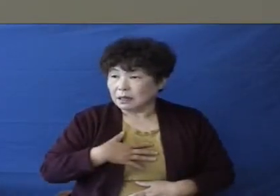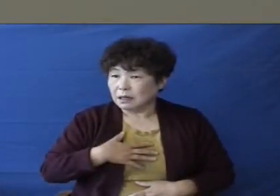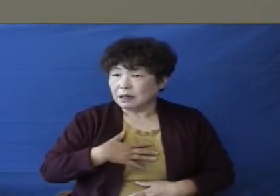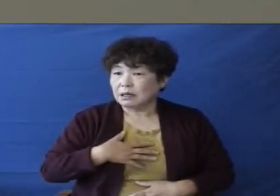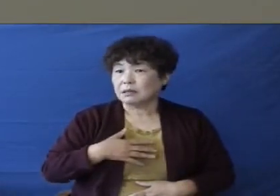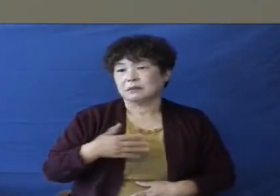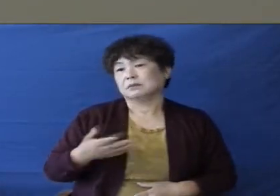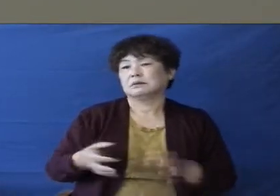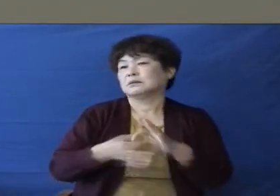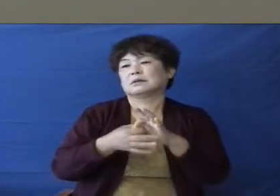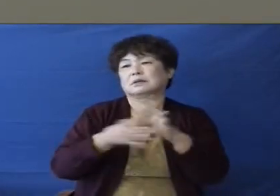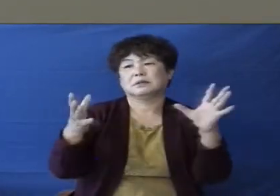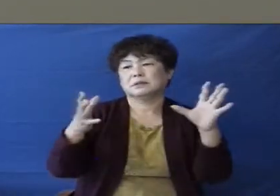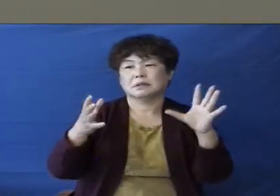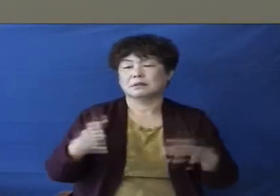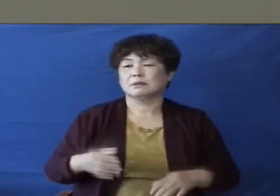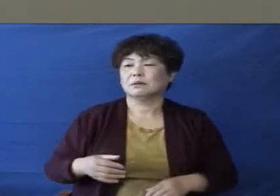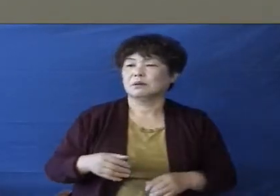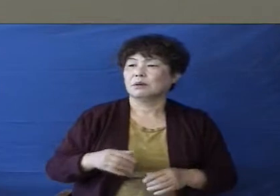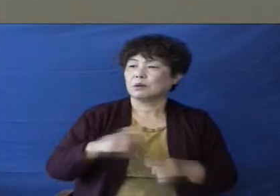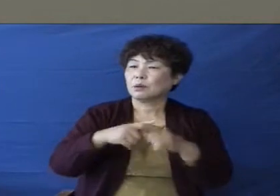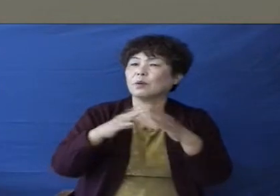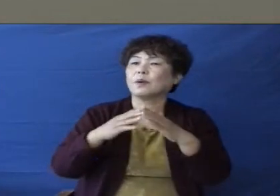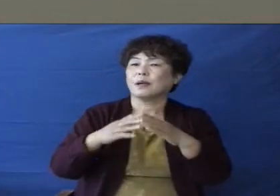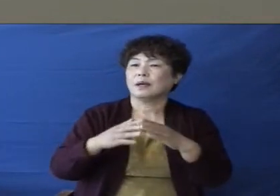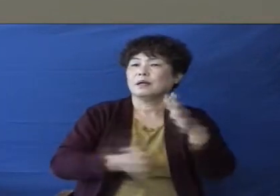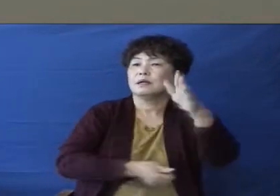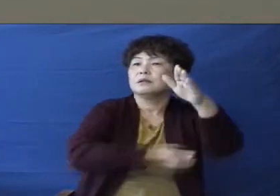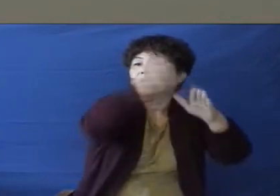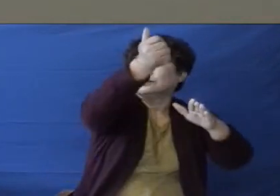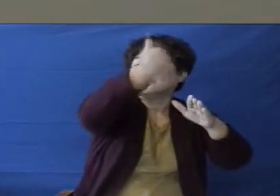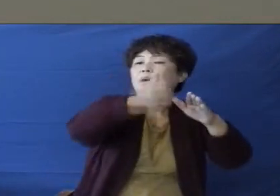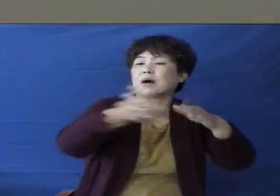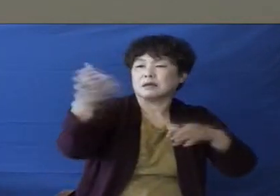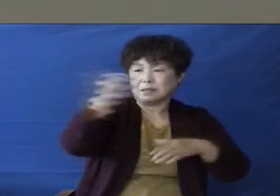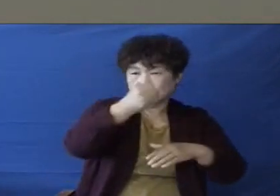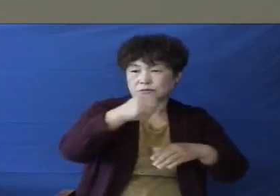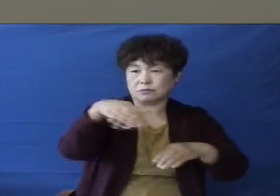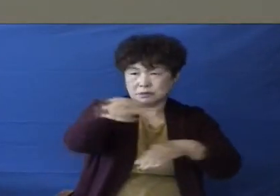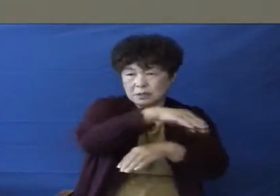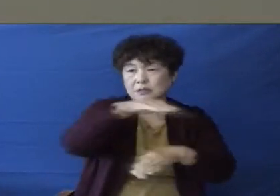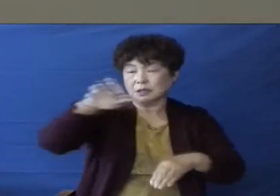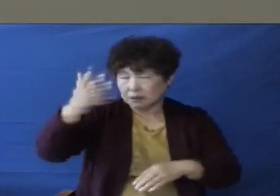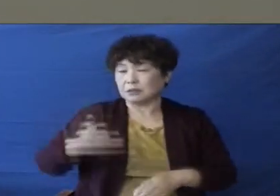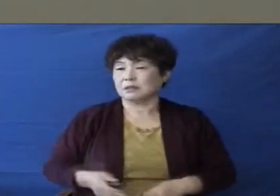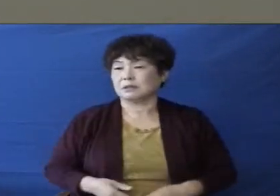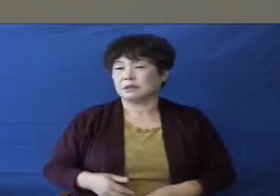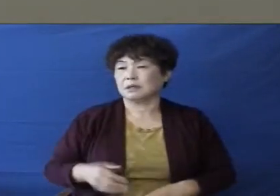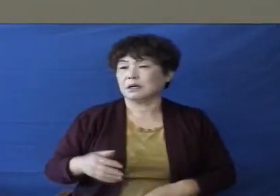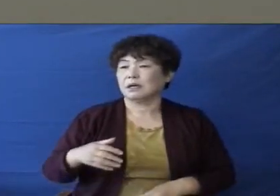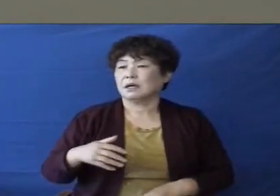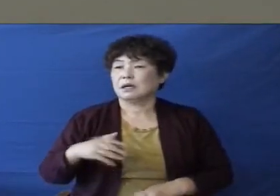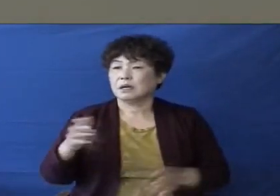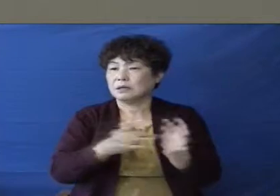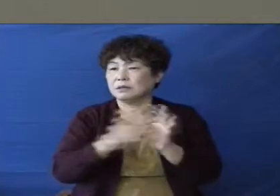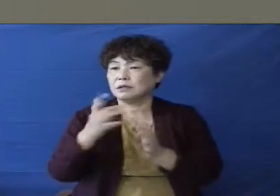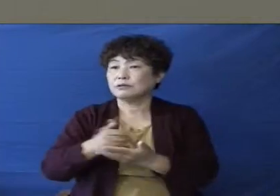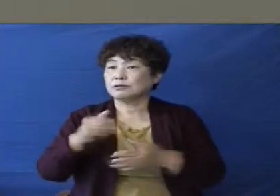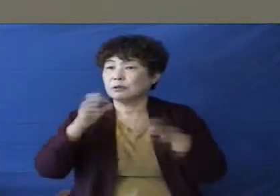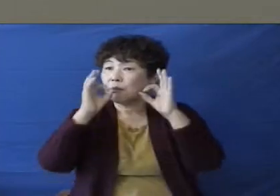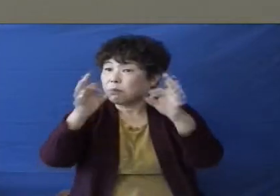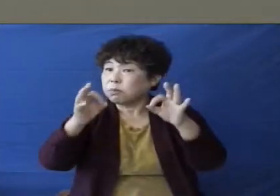아브라함의 딸이 라고 말씀하셨다는 것은 이어 있는 구원받은 존재 라는 뜻이야 근데 자기들이 거룩하다 고